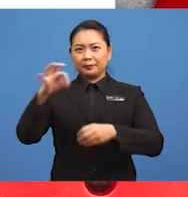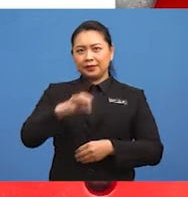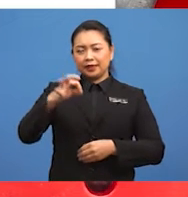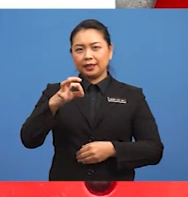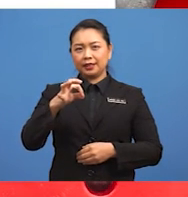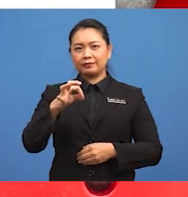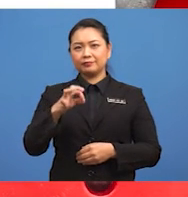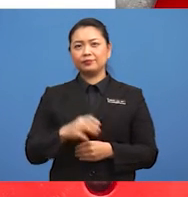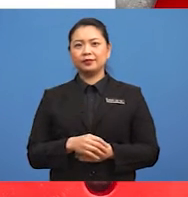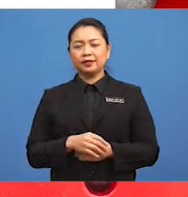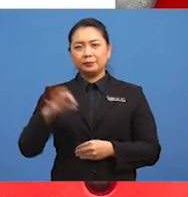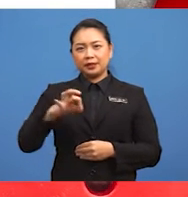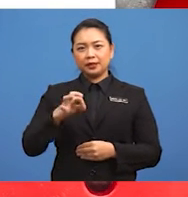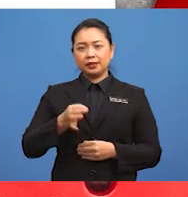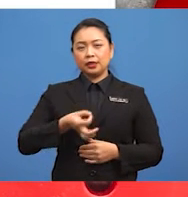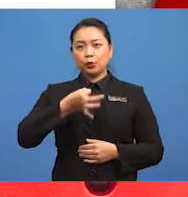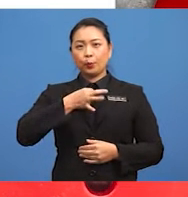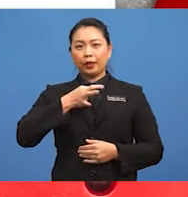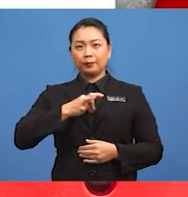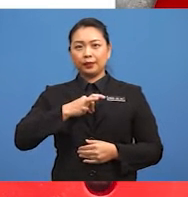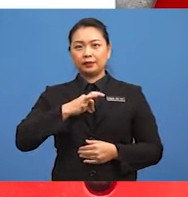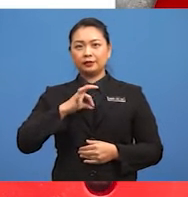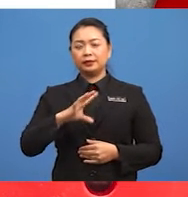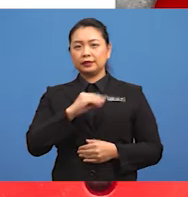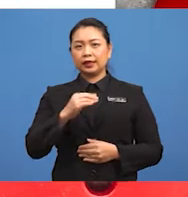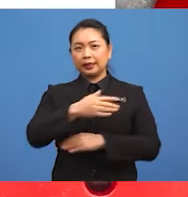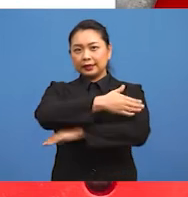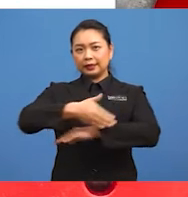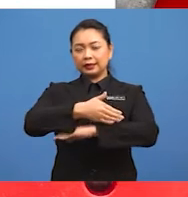menjahit sulaman, menjahit lubang butang dan mengemas tepi.